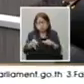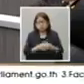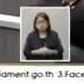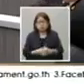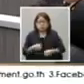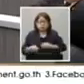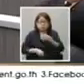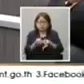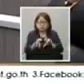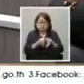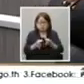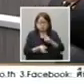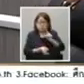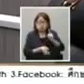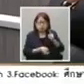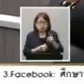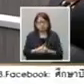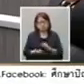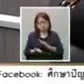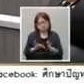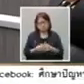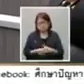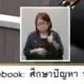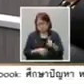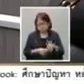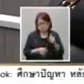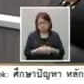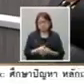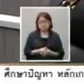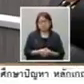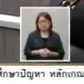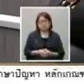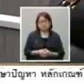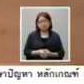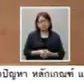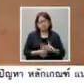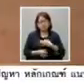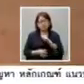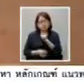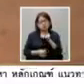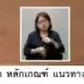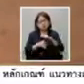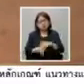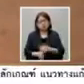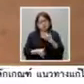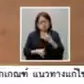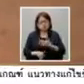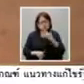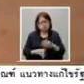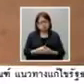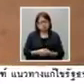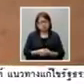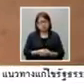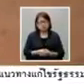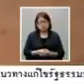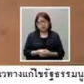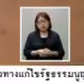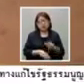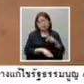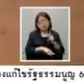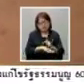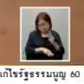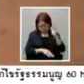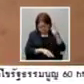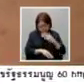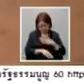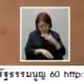างนี้ในสภาผู้แทนราษฎรไม่ได้นะครับชอบดูถูกคนอื่นตลอด ท่านเสรีครับผมวินิจฉัย จริ